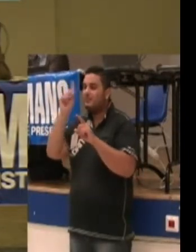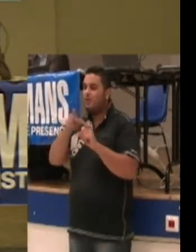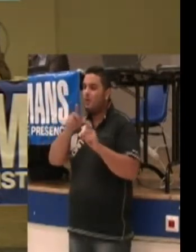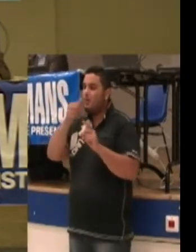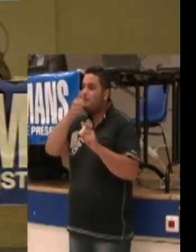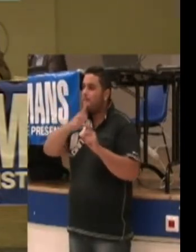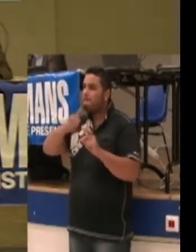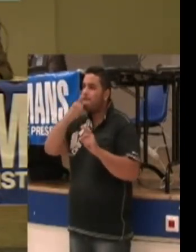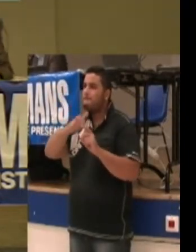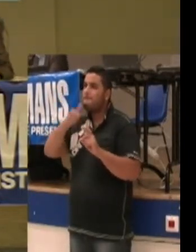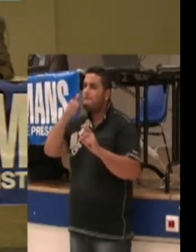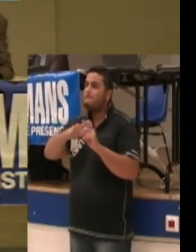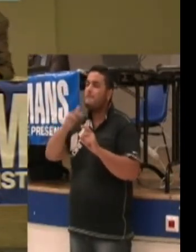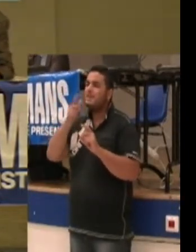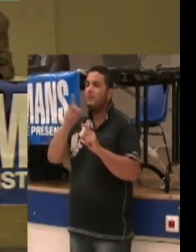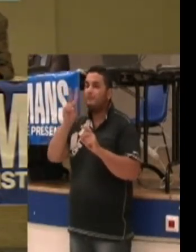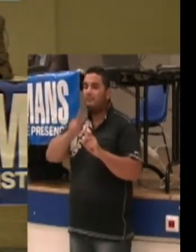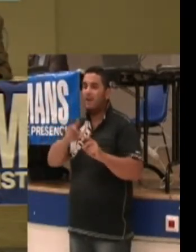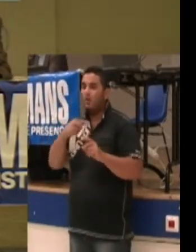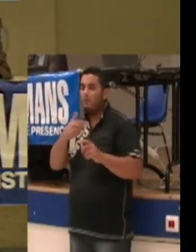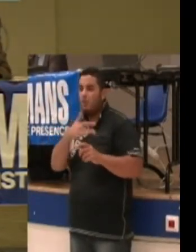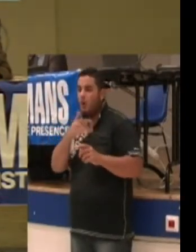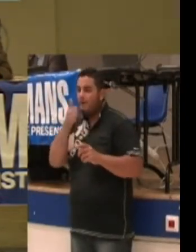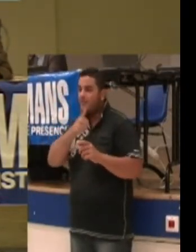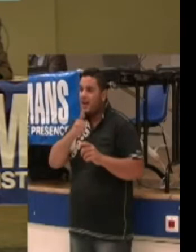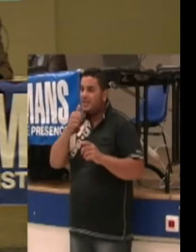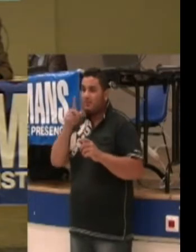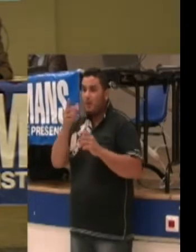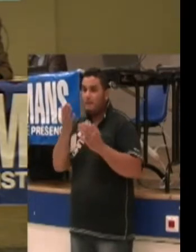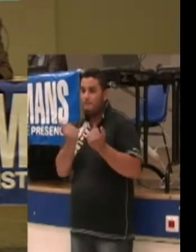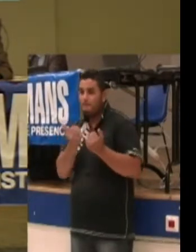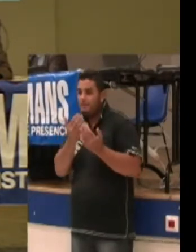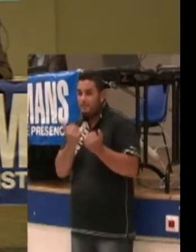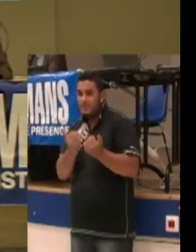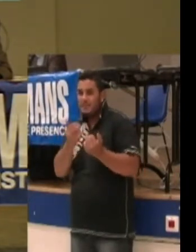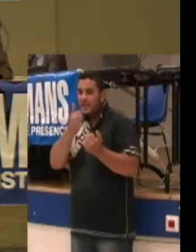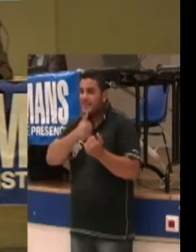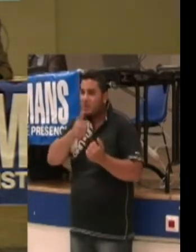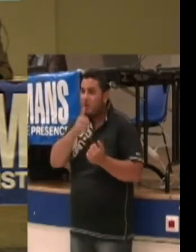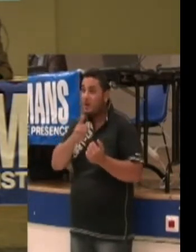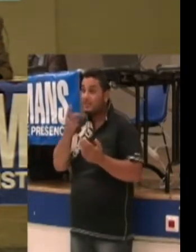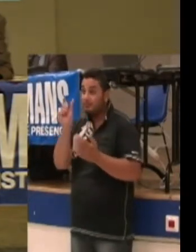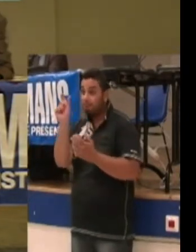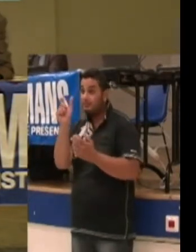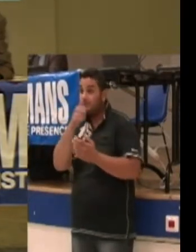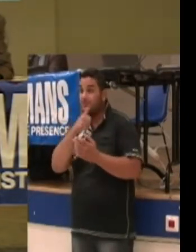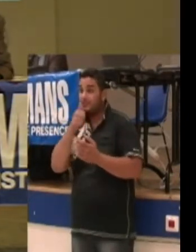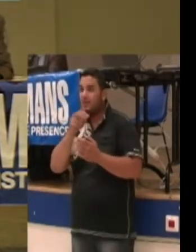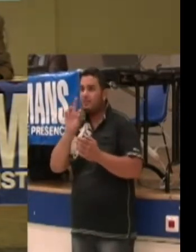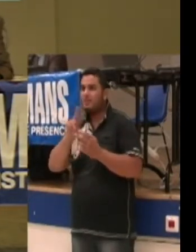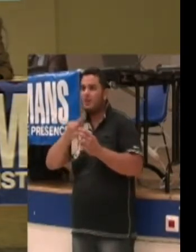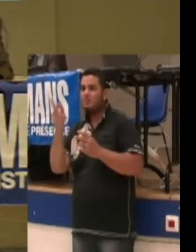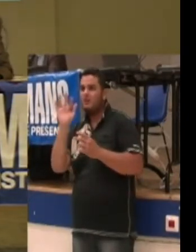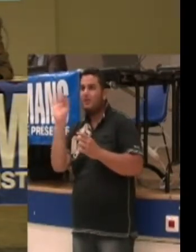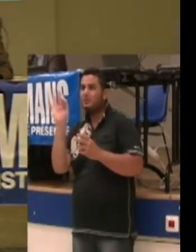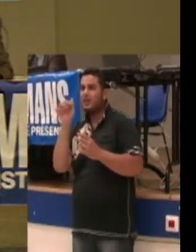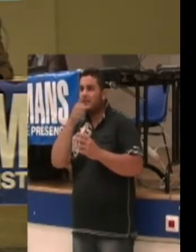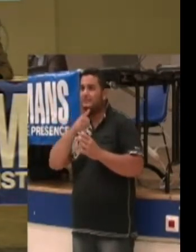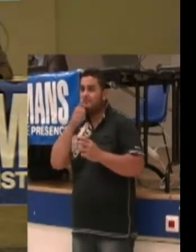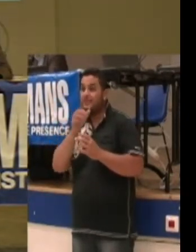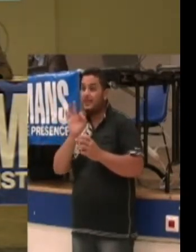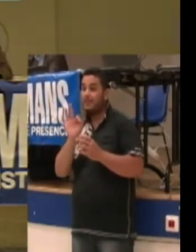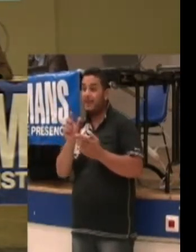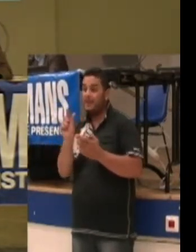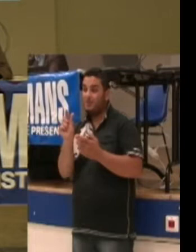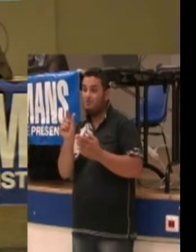Ok. Ya ayyuha alladhina amanu sabiru. Allah subhanahu wa ta'ala nous demande de patienter. Bon, le mot sabr, il n'a pas de traduction en français. Parce que le mot sabr, il